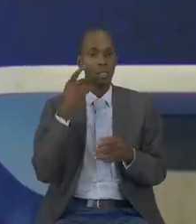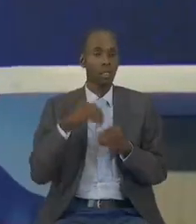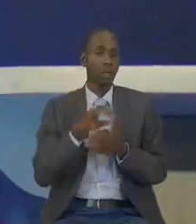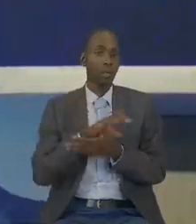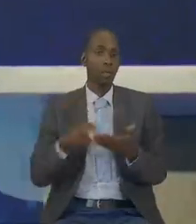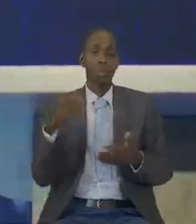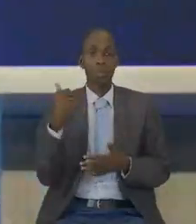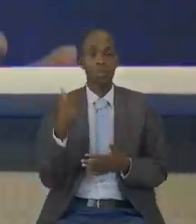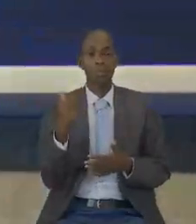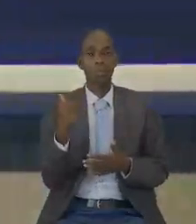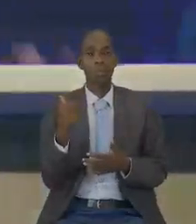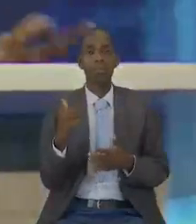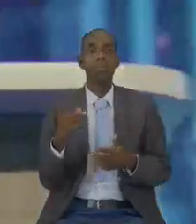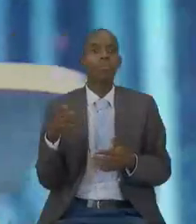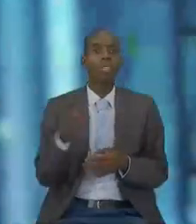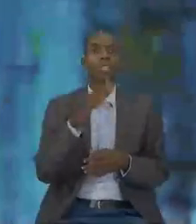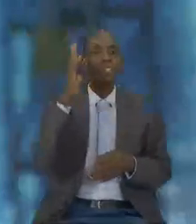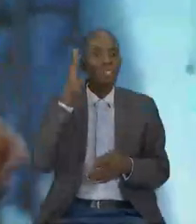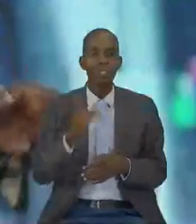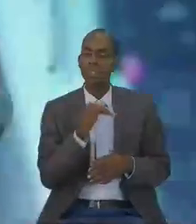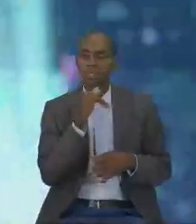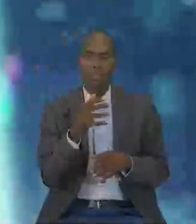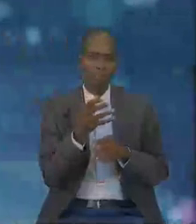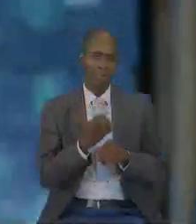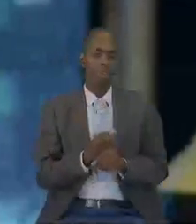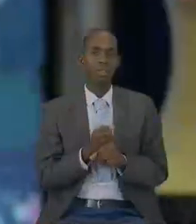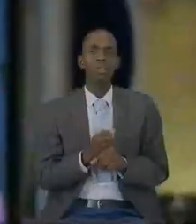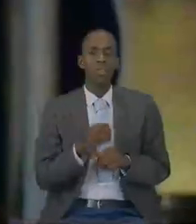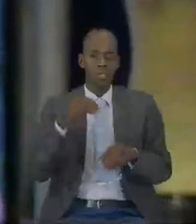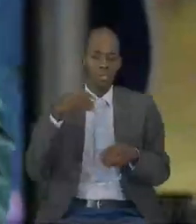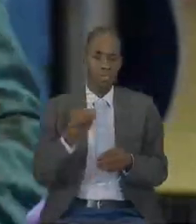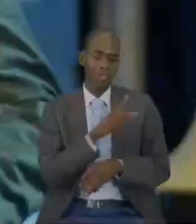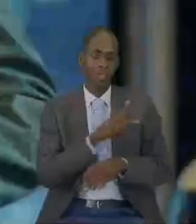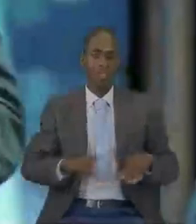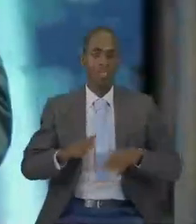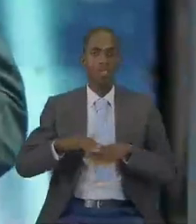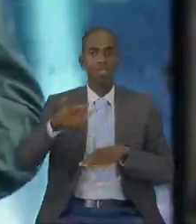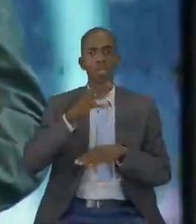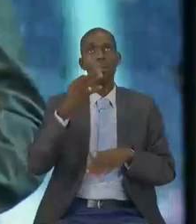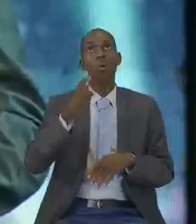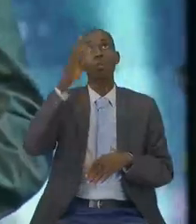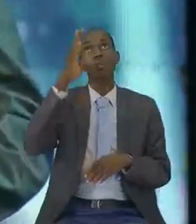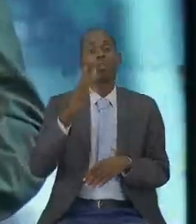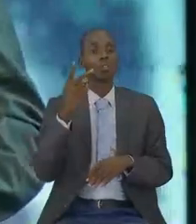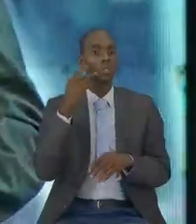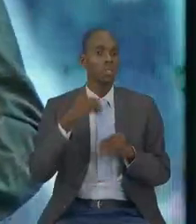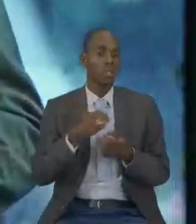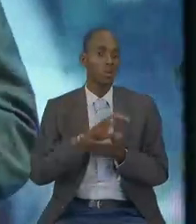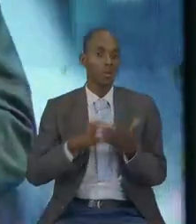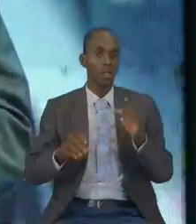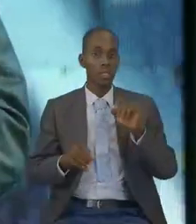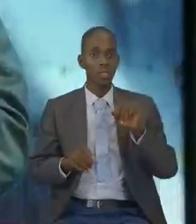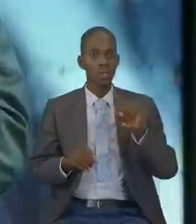dit, dans ce verset 10, ils n'hériteront point le royaume de Dieu.